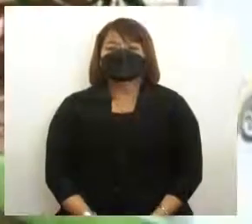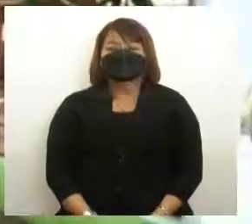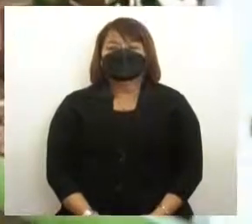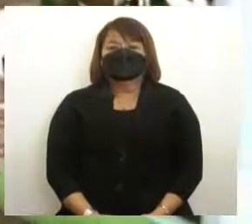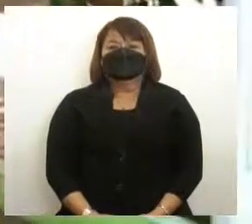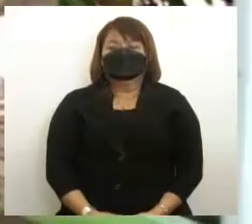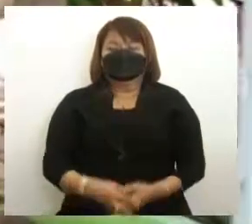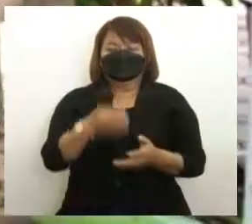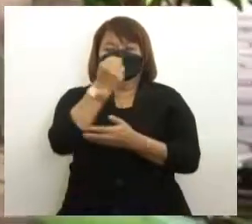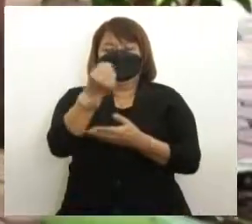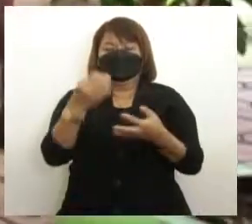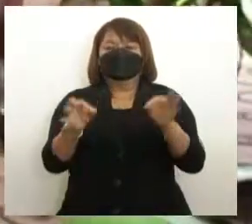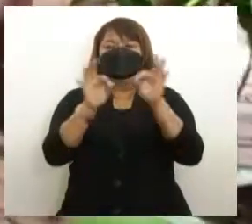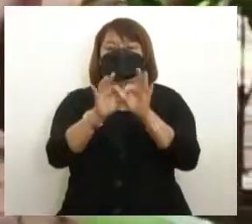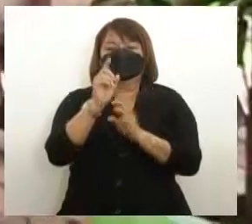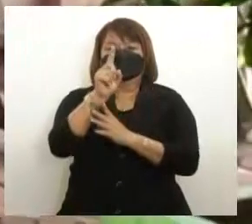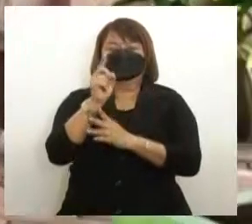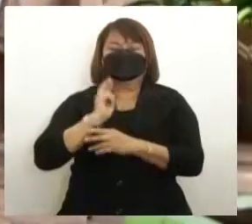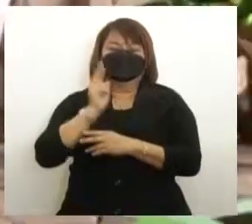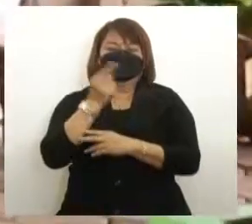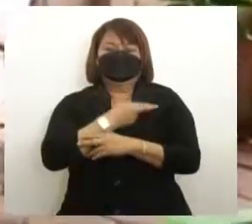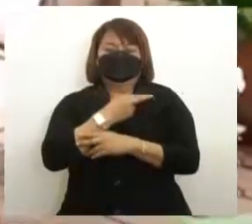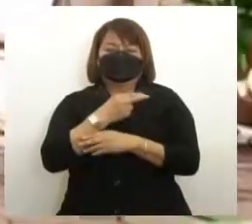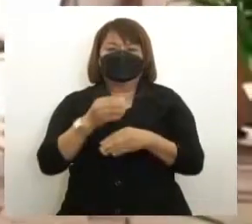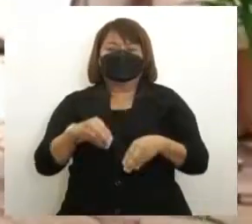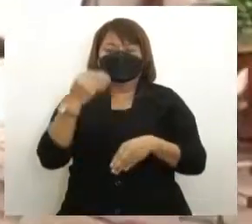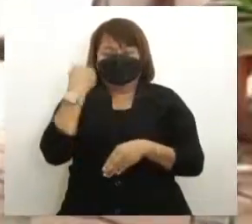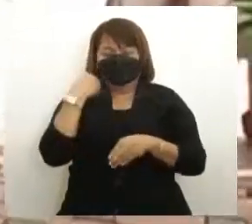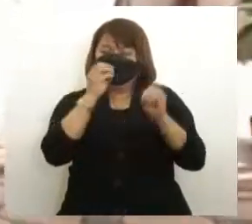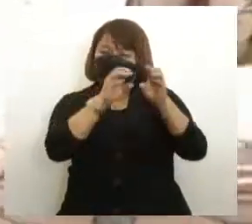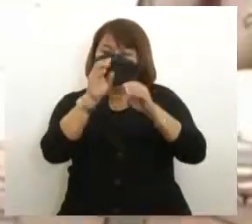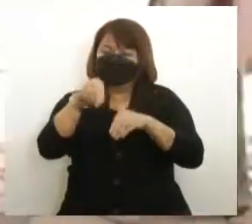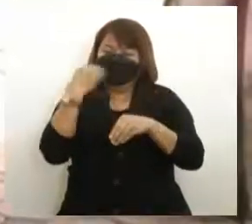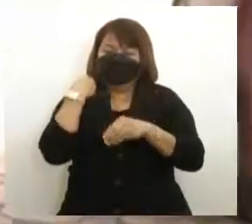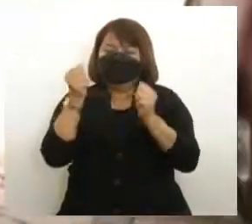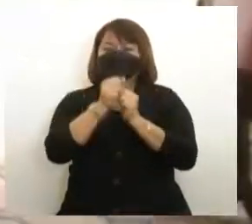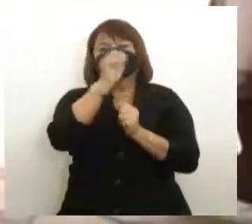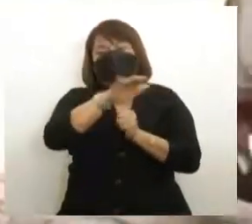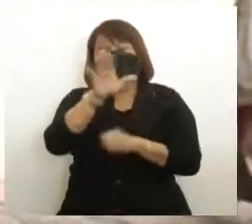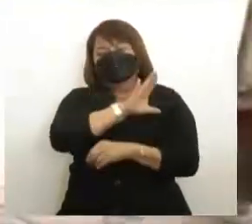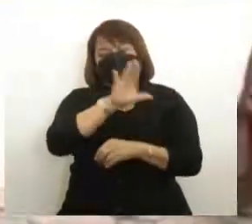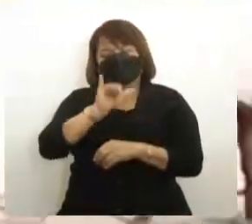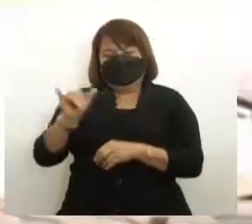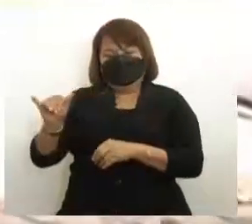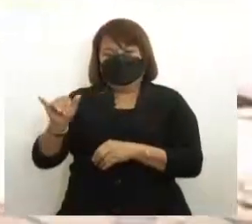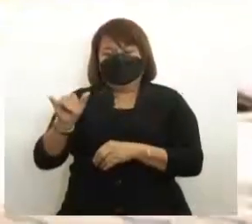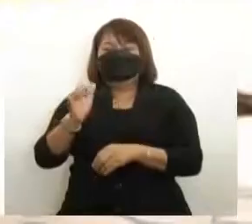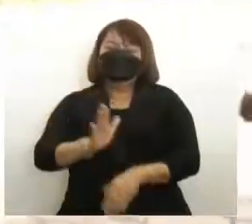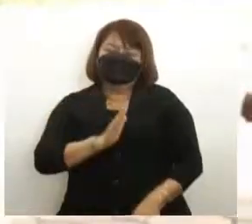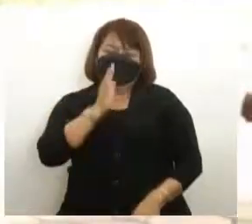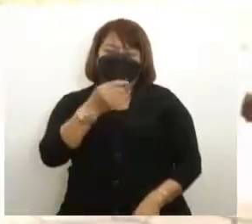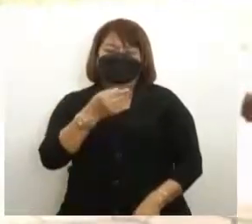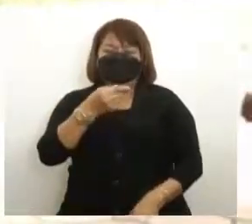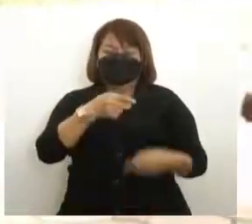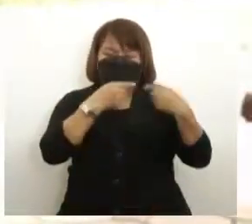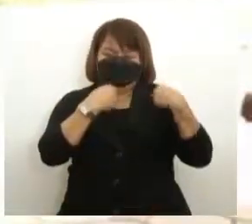สิ่งสำคัญอย่างหนึ่งซึ่งเราจะต้องสร้างให้เกิดขึ้นกับเด็กและเยาวชนคือความภาคภูมิใจในความเป็น